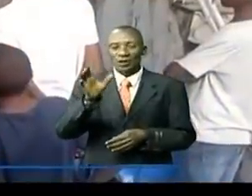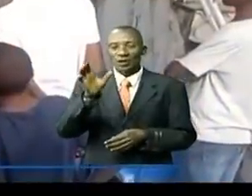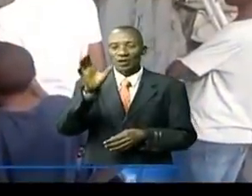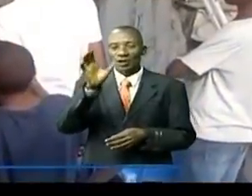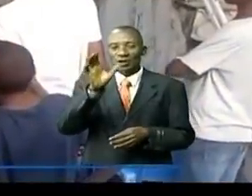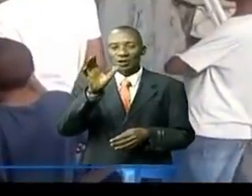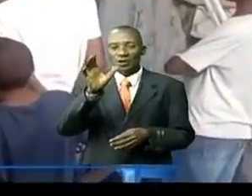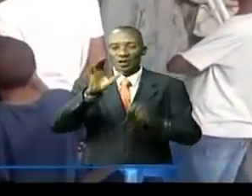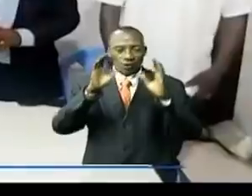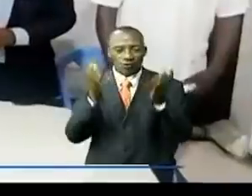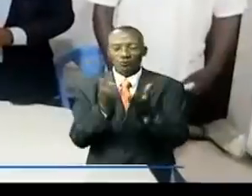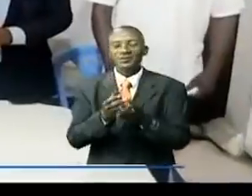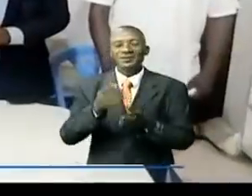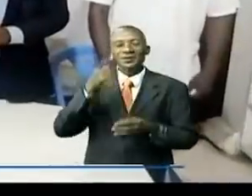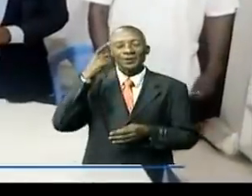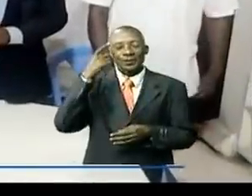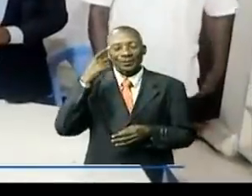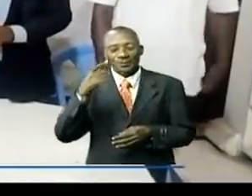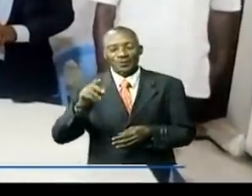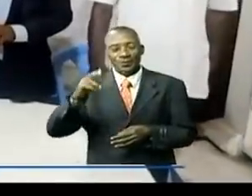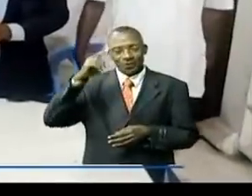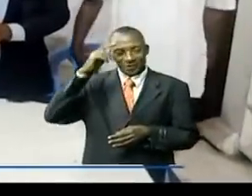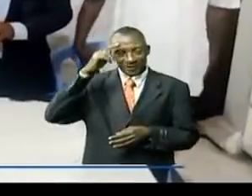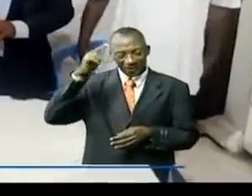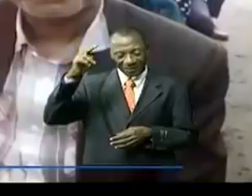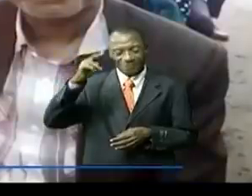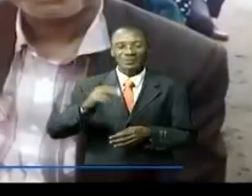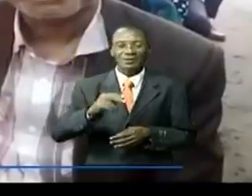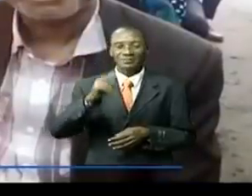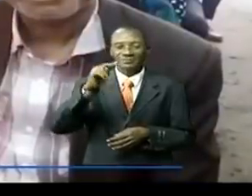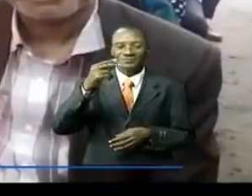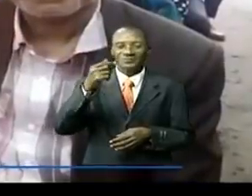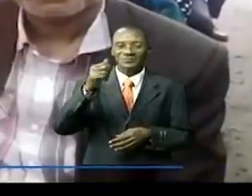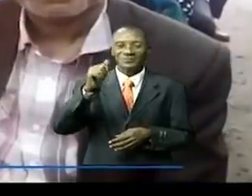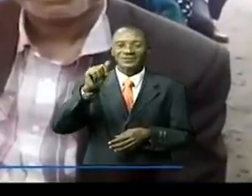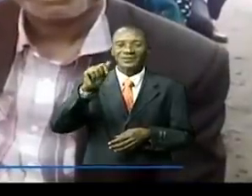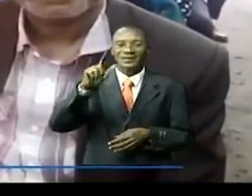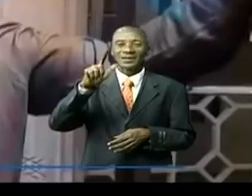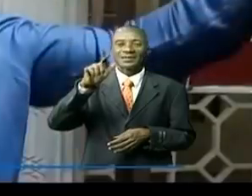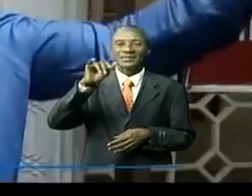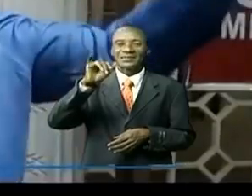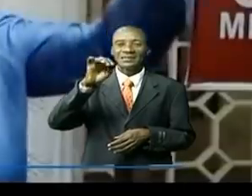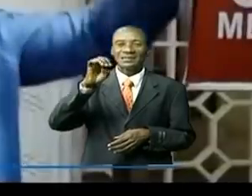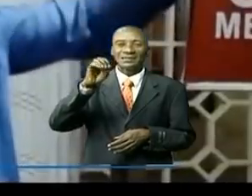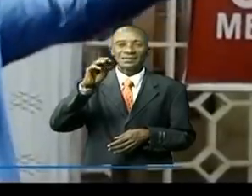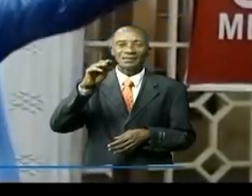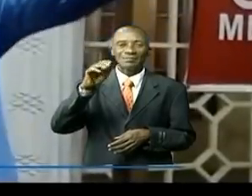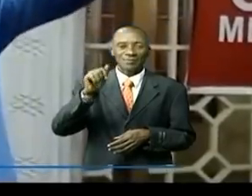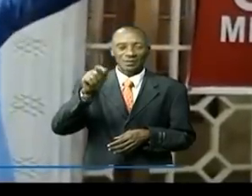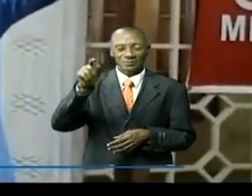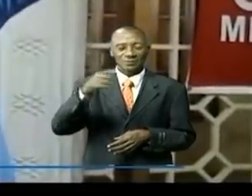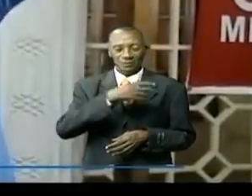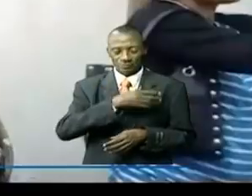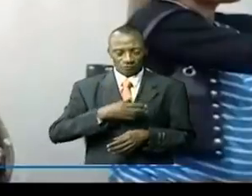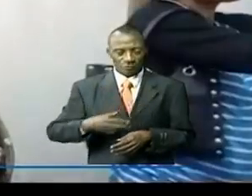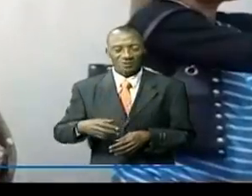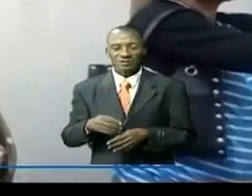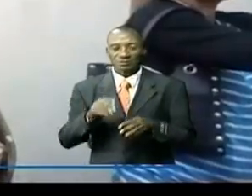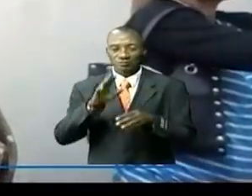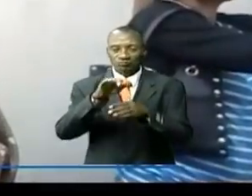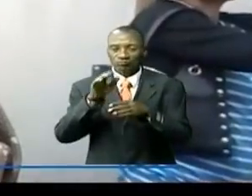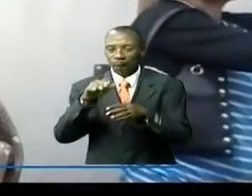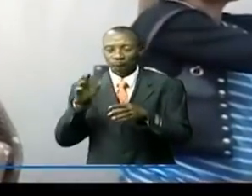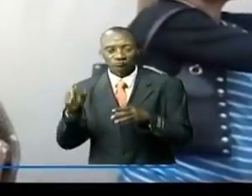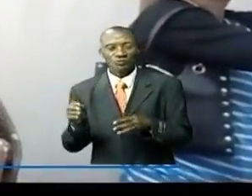administrés. Une gestion de proximité pour comprendre chacune des préoccupations, en discuter, y trouver des